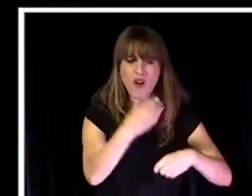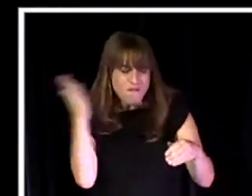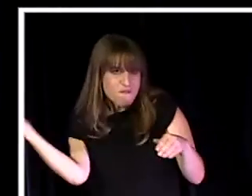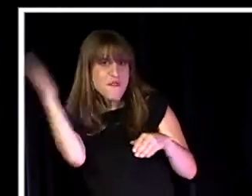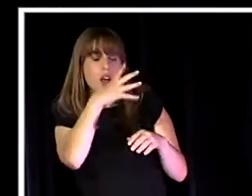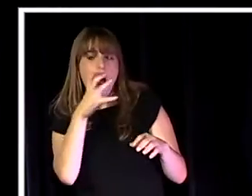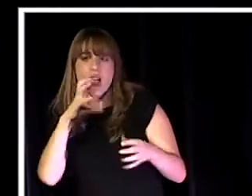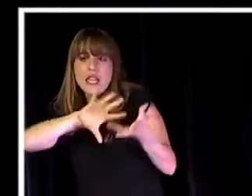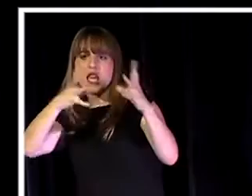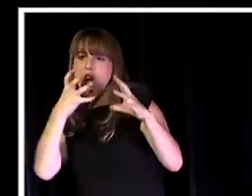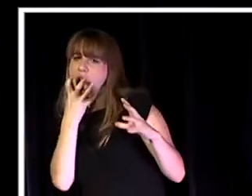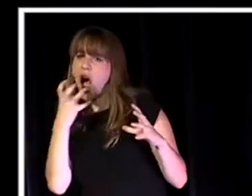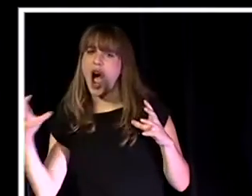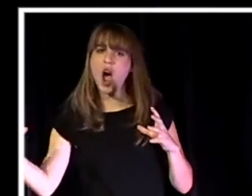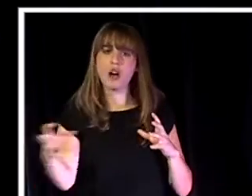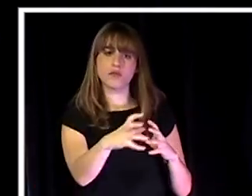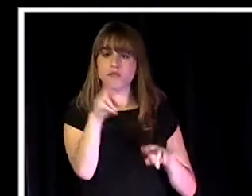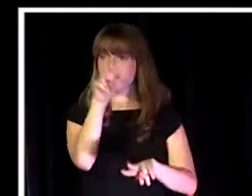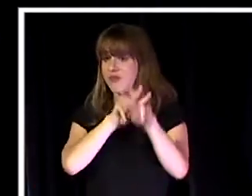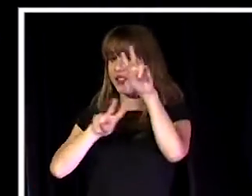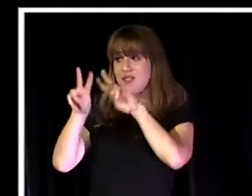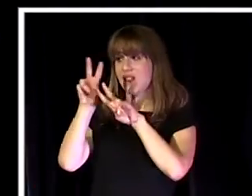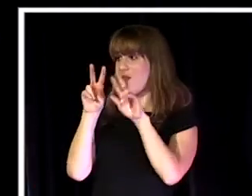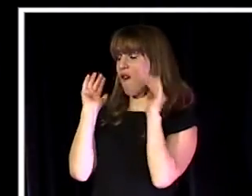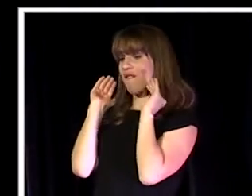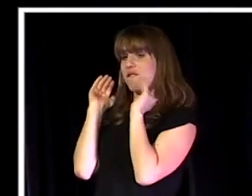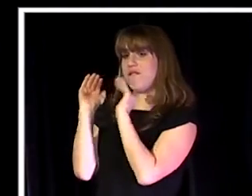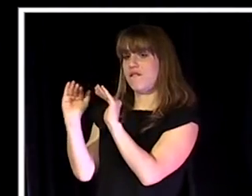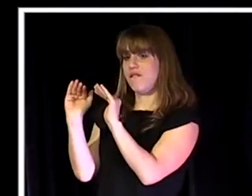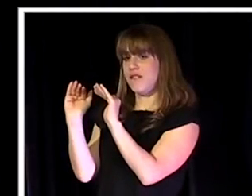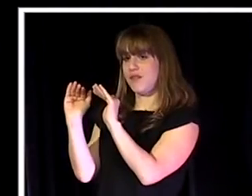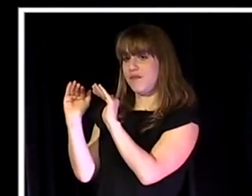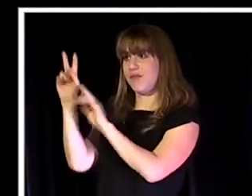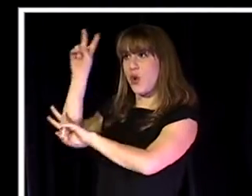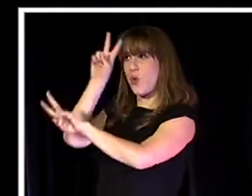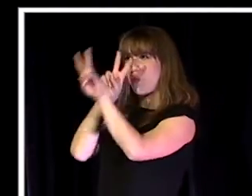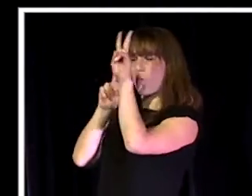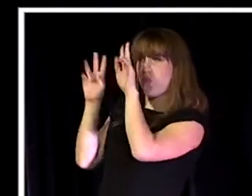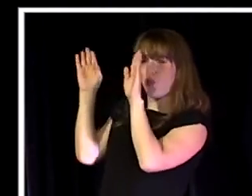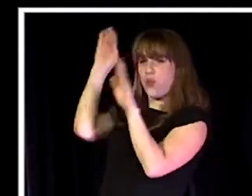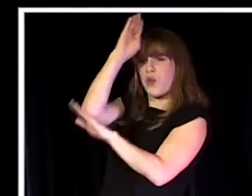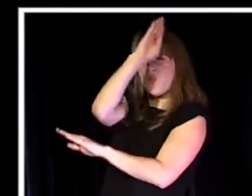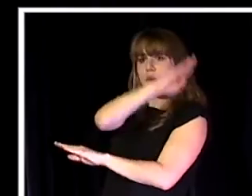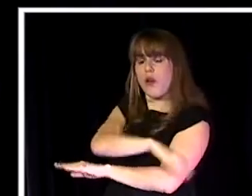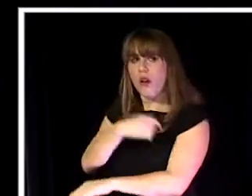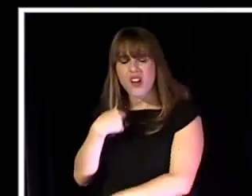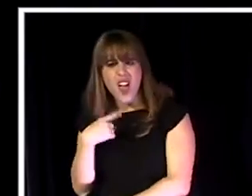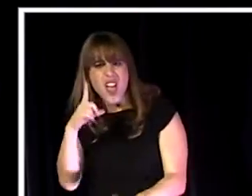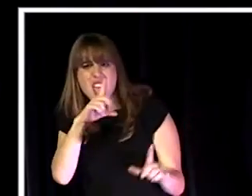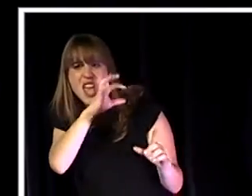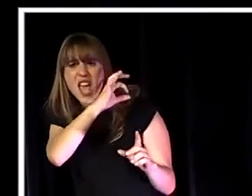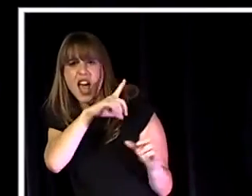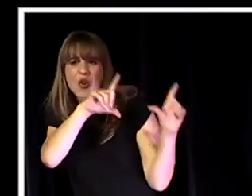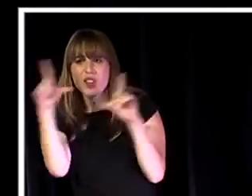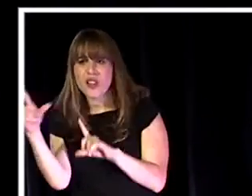όλη τη γη». Και το σύννεφο δεν σάλευε καθόλου. «Αχ, μωρέ, ήλιος εγώ και το σύννεφο είναι πιο δυνατό από